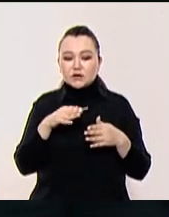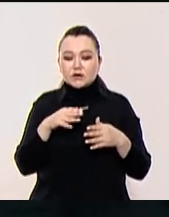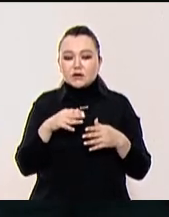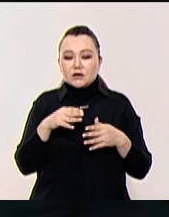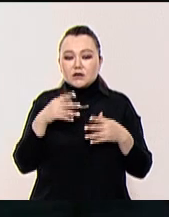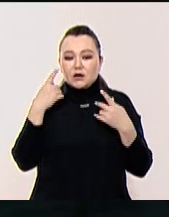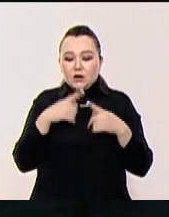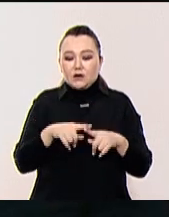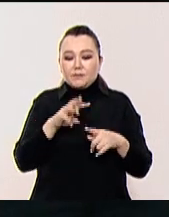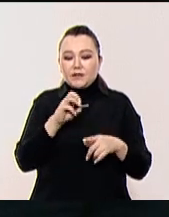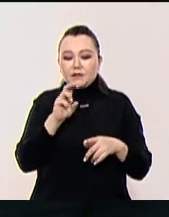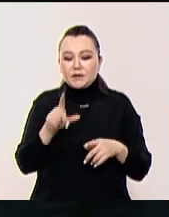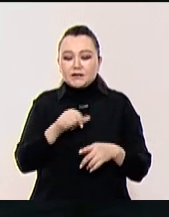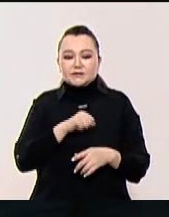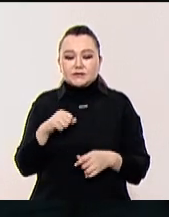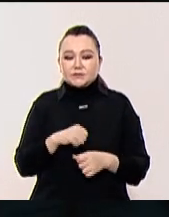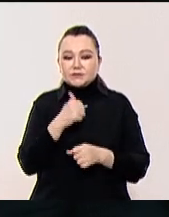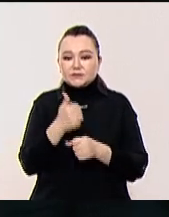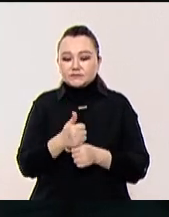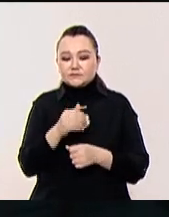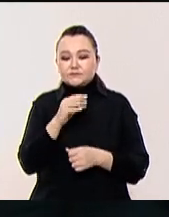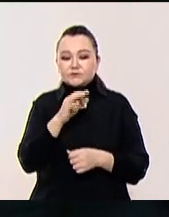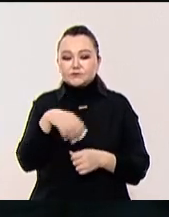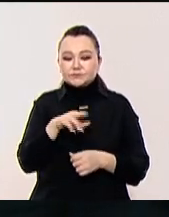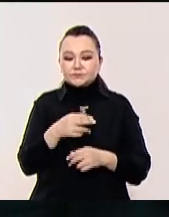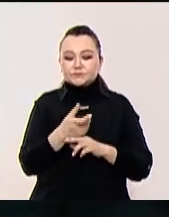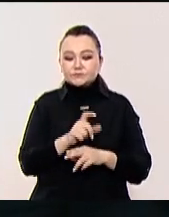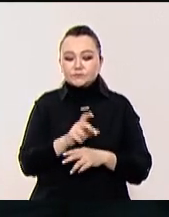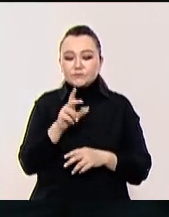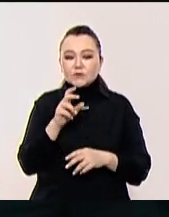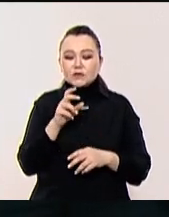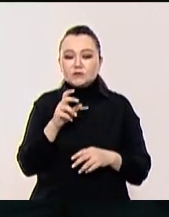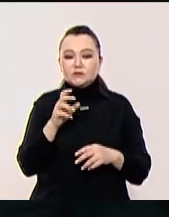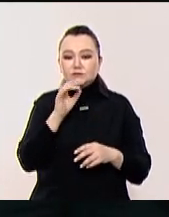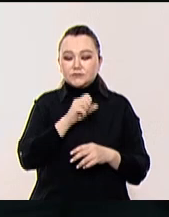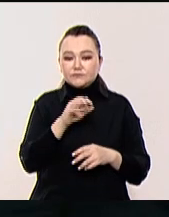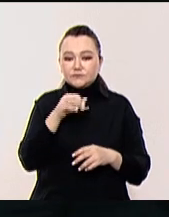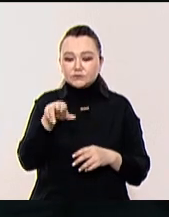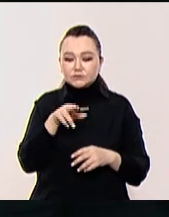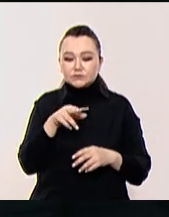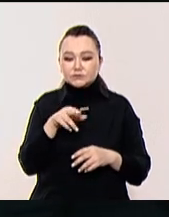оборудованием, мебелью. И самое главное, фонд Булата Утимуратова, благотворительный фонд, они